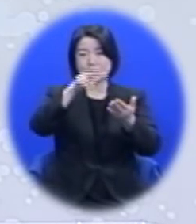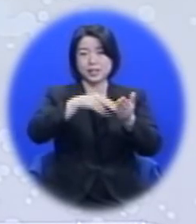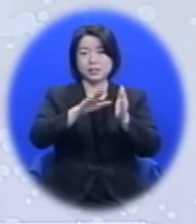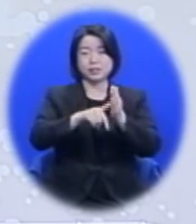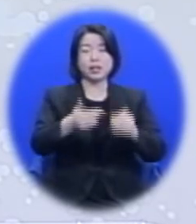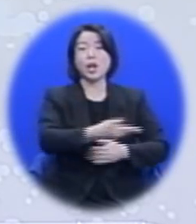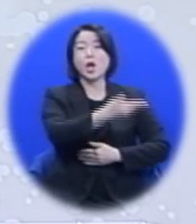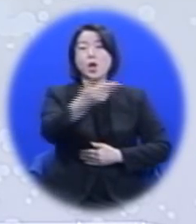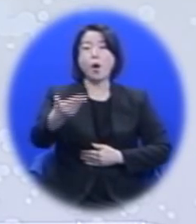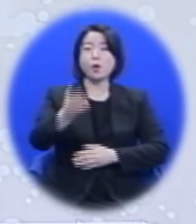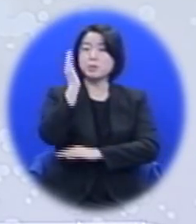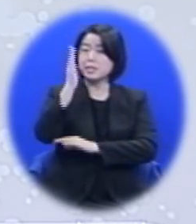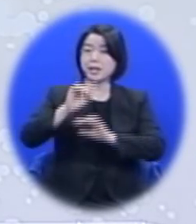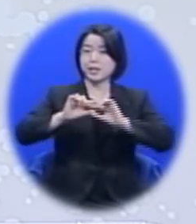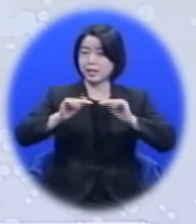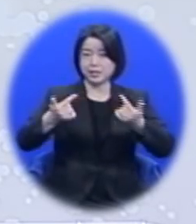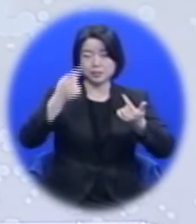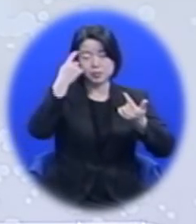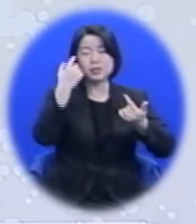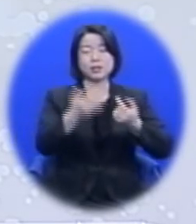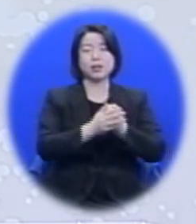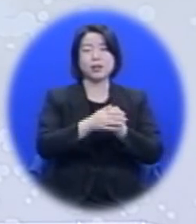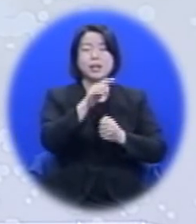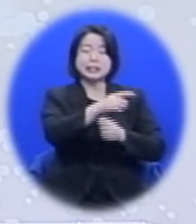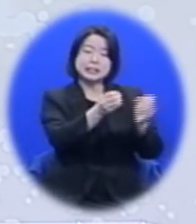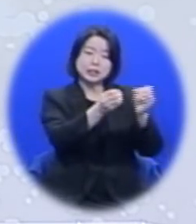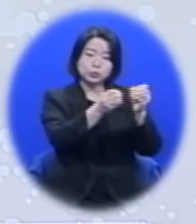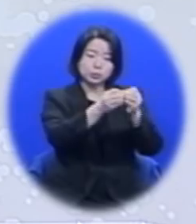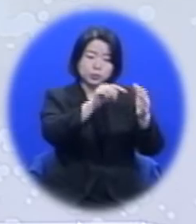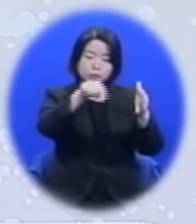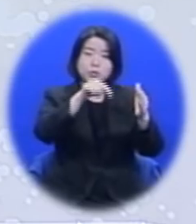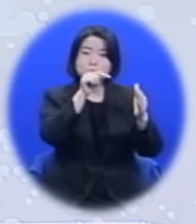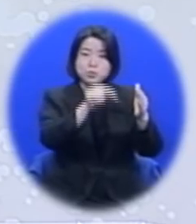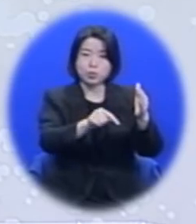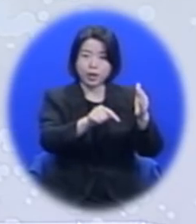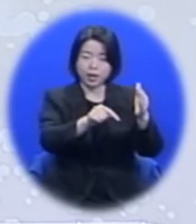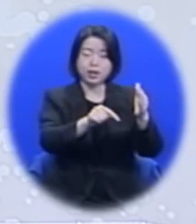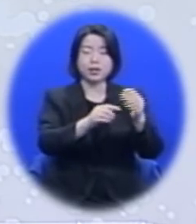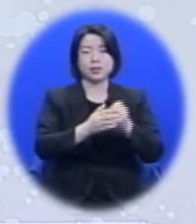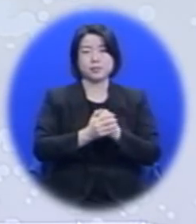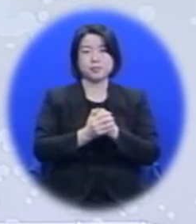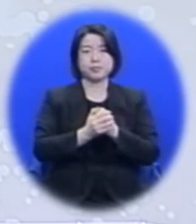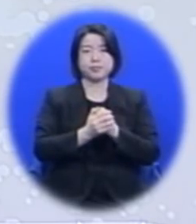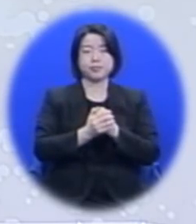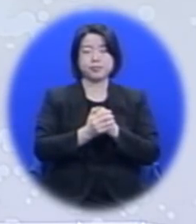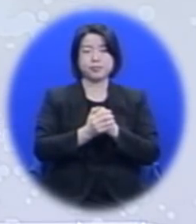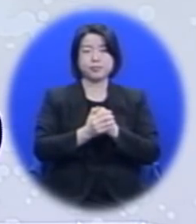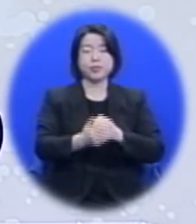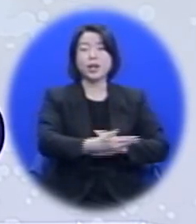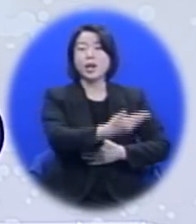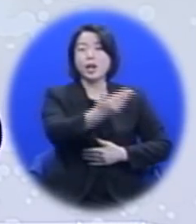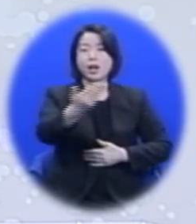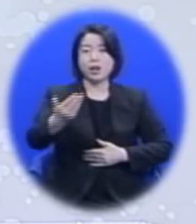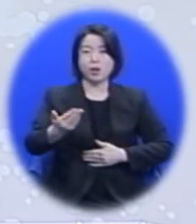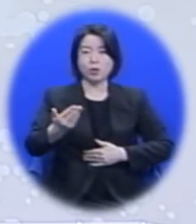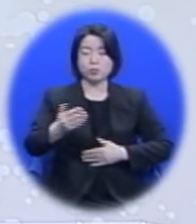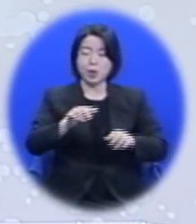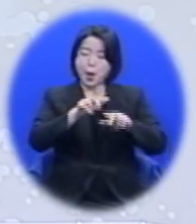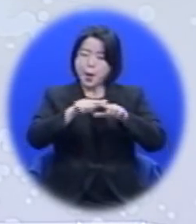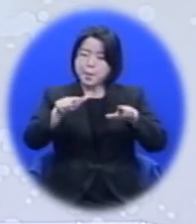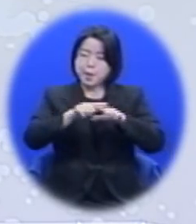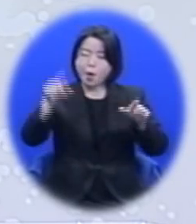같지 않으세요? 그 구절 속에, 시 속에 여러분의